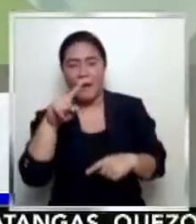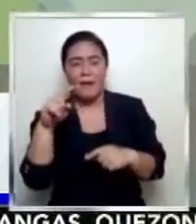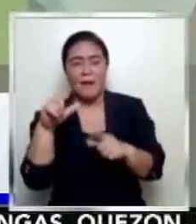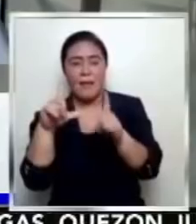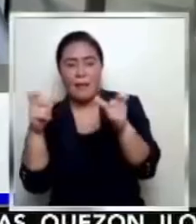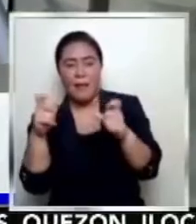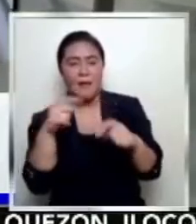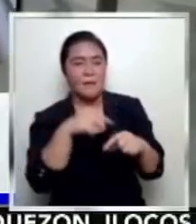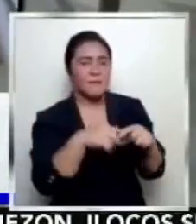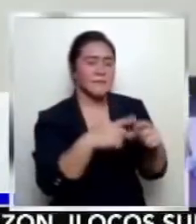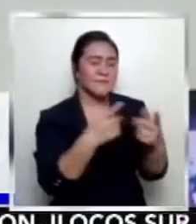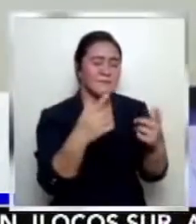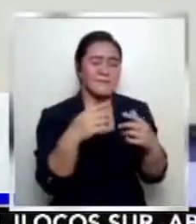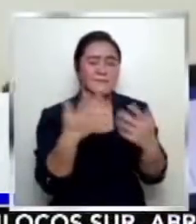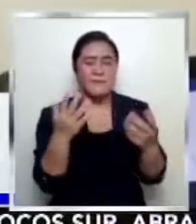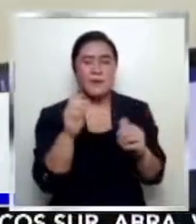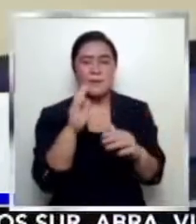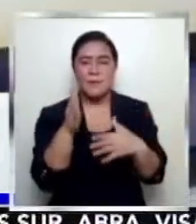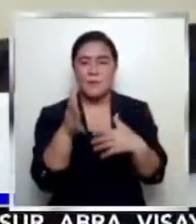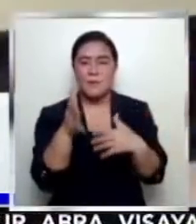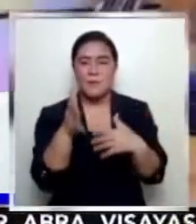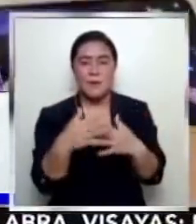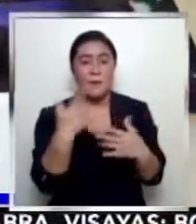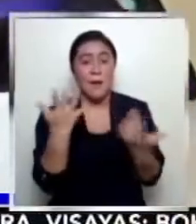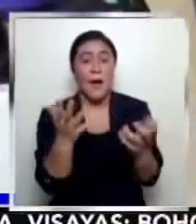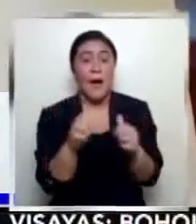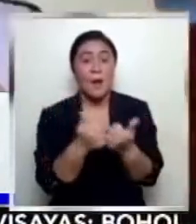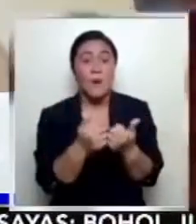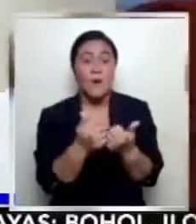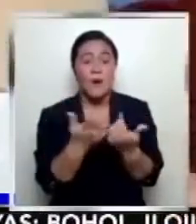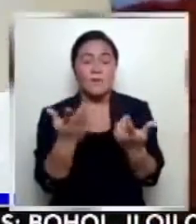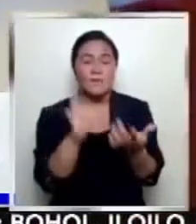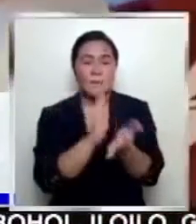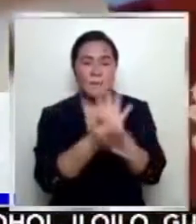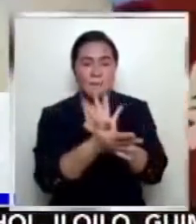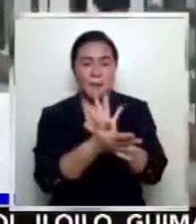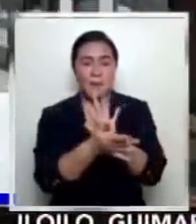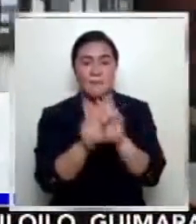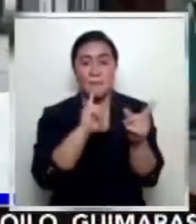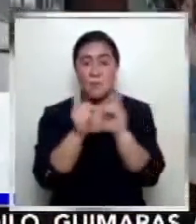Pero nakaisip sila ng paraan para mapadali ang pakikipag-usap.